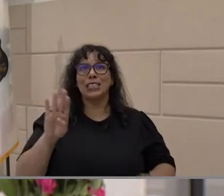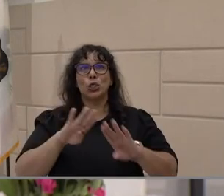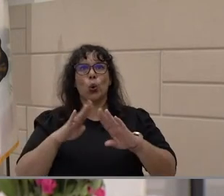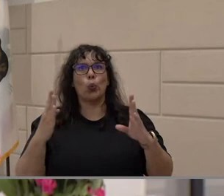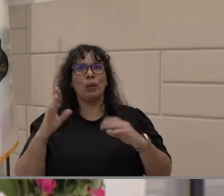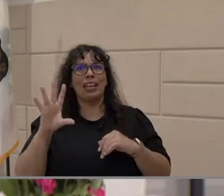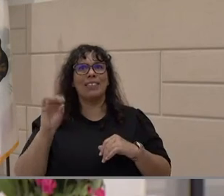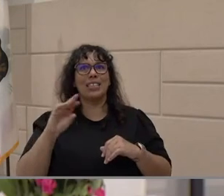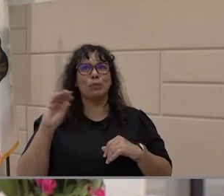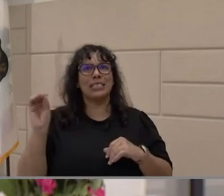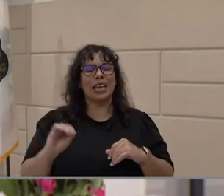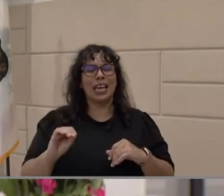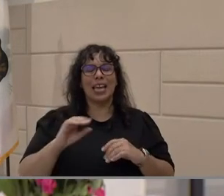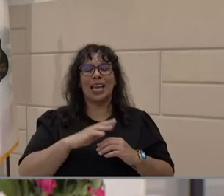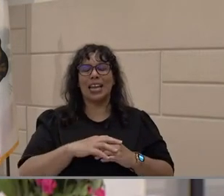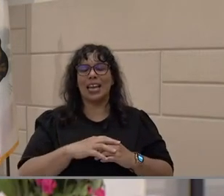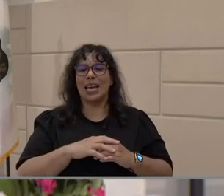ยฉะนั้น